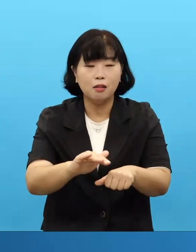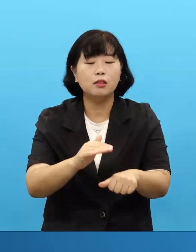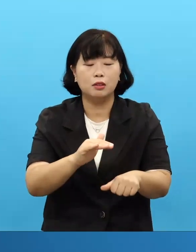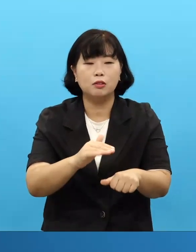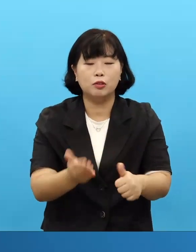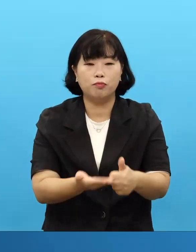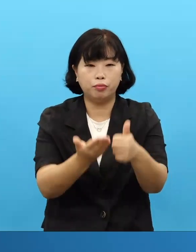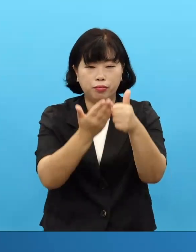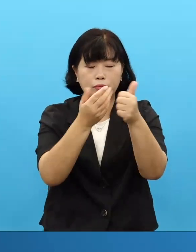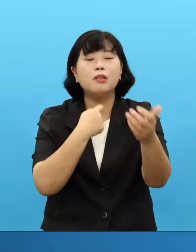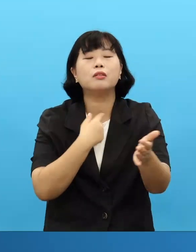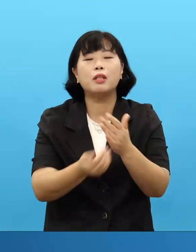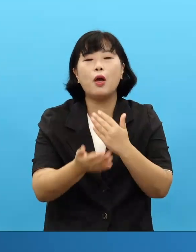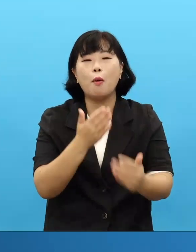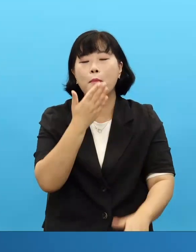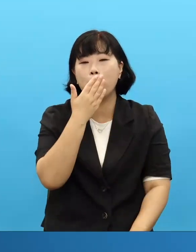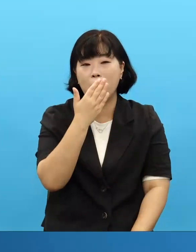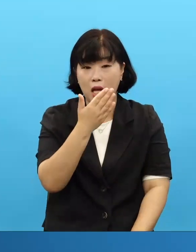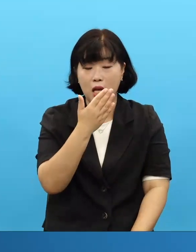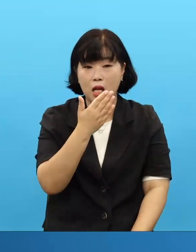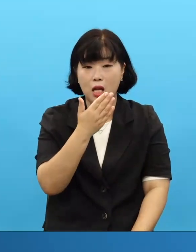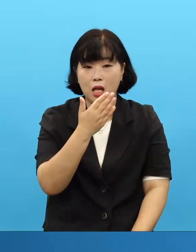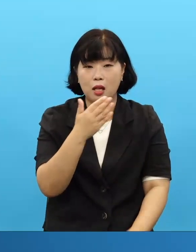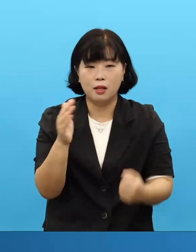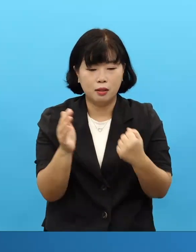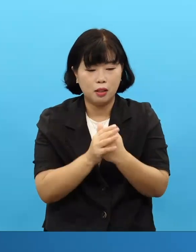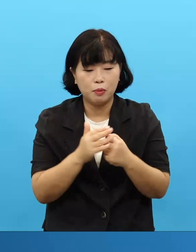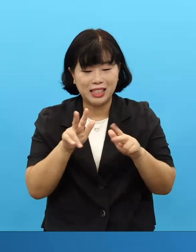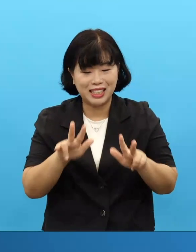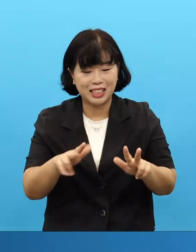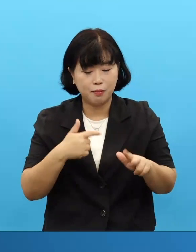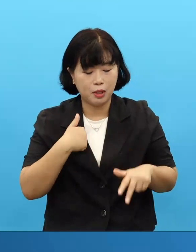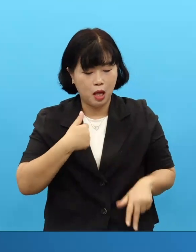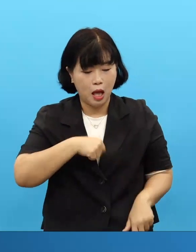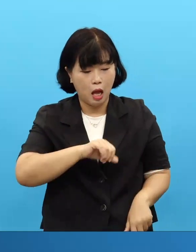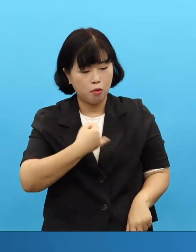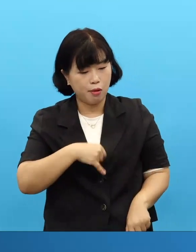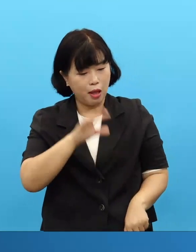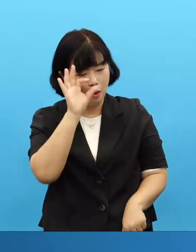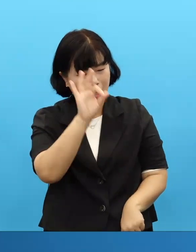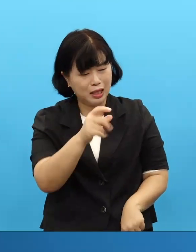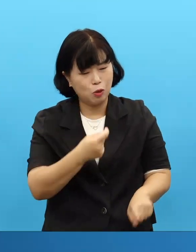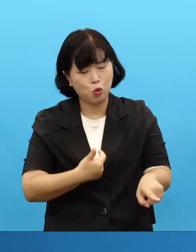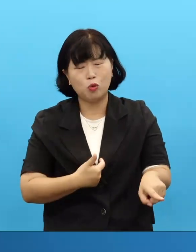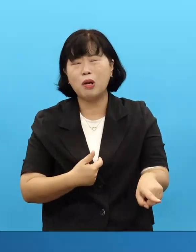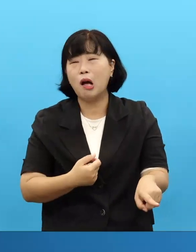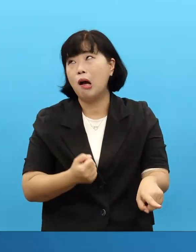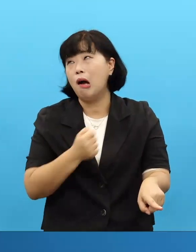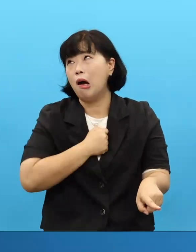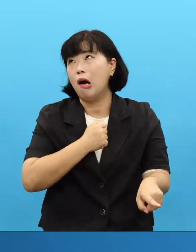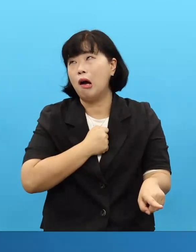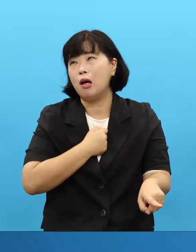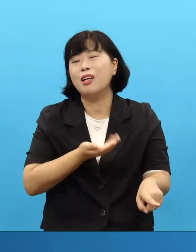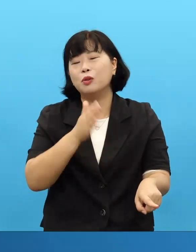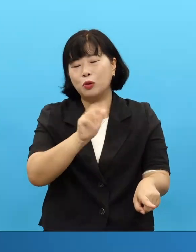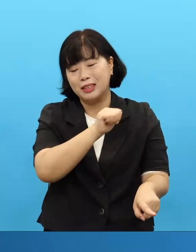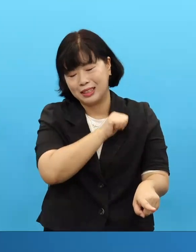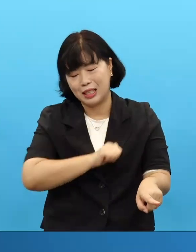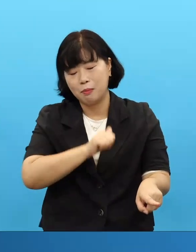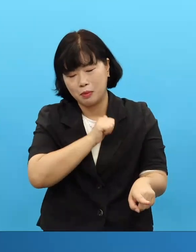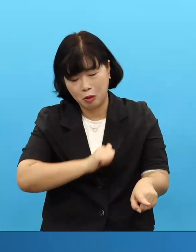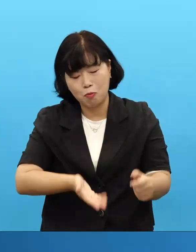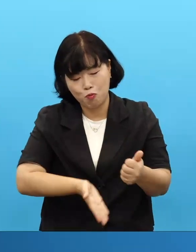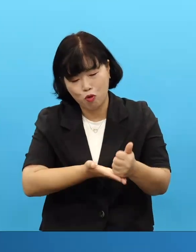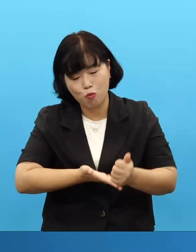그래도요. 너무 막 일하지 말고 좀 격려해 주세요. At times our children can sway and stumble. Continue to encourage them. 또 아이들은